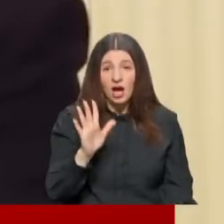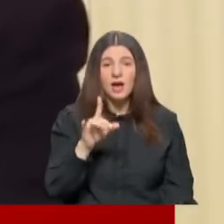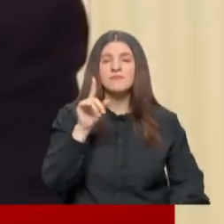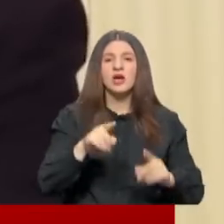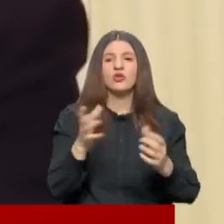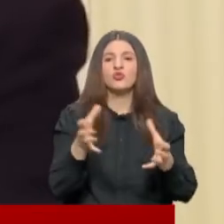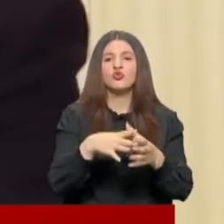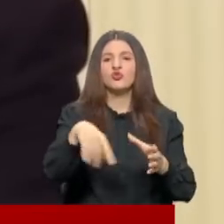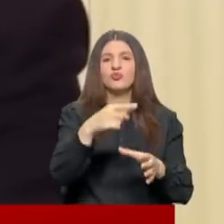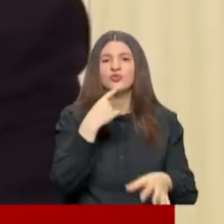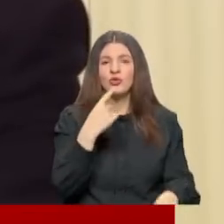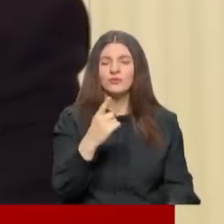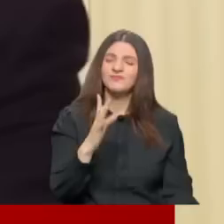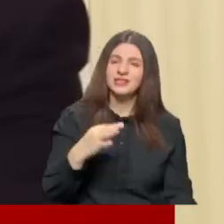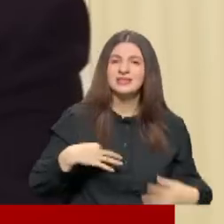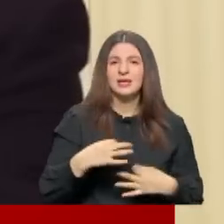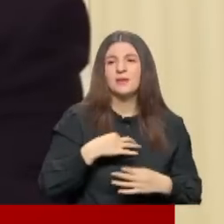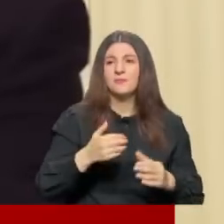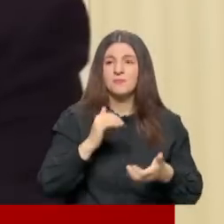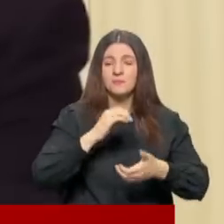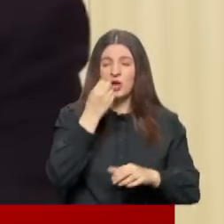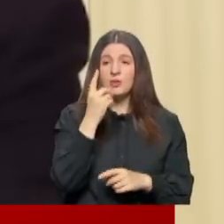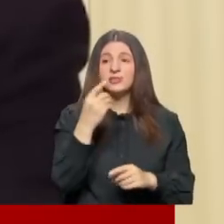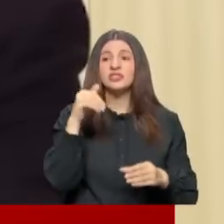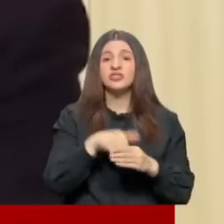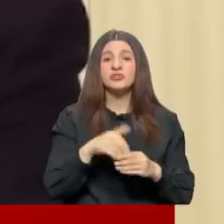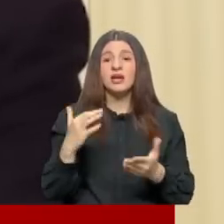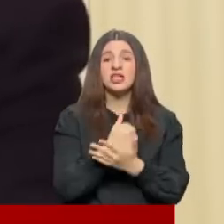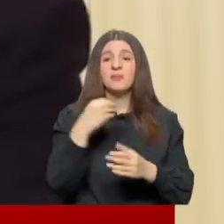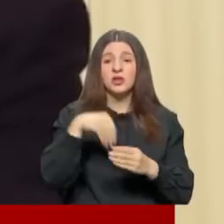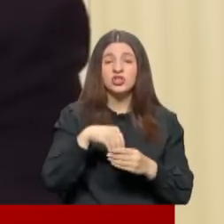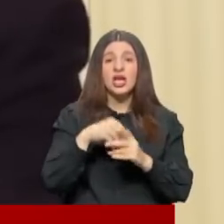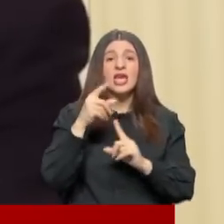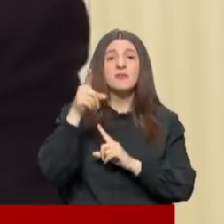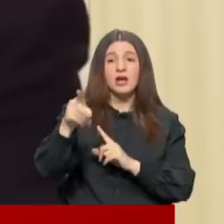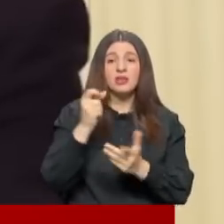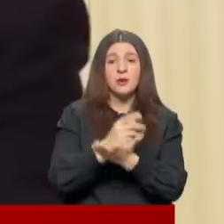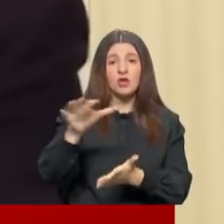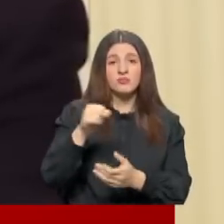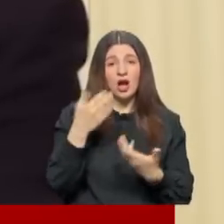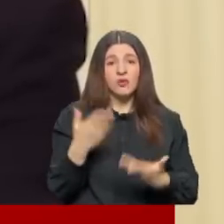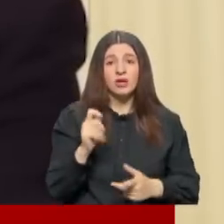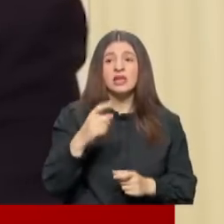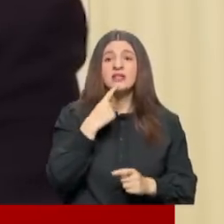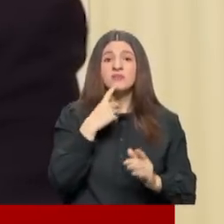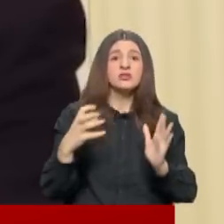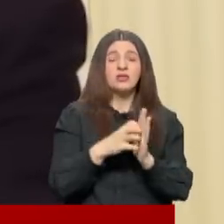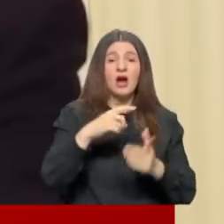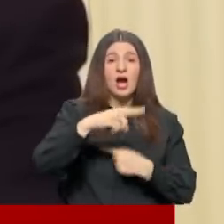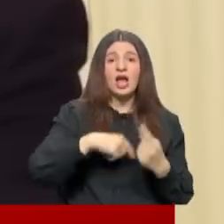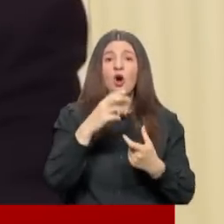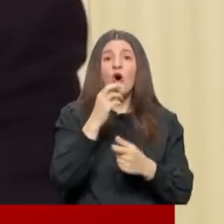takım örgütlerden bahsediyorsunuz Sayın Bahçeli. Bir seçim kazanmak için İmralı'dan mektup getirmeyi meşru gördünüz. Kırmızı bültenle aranan Osman